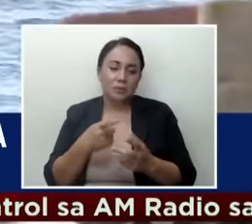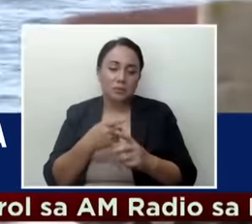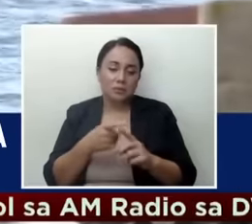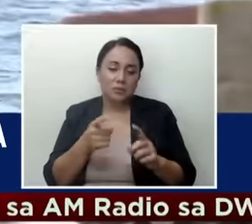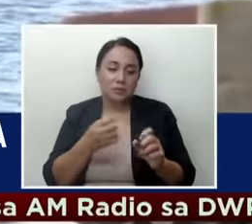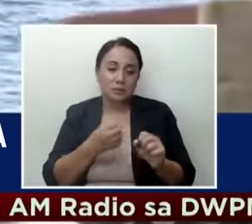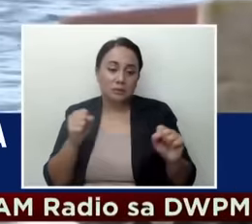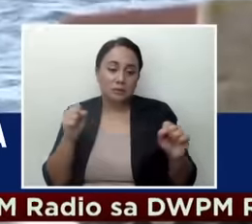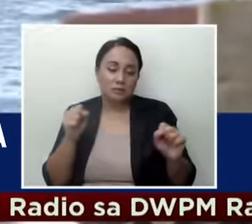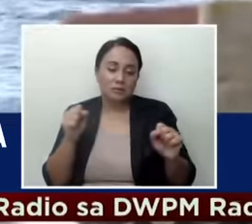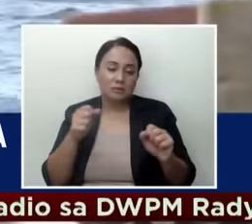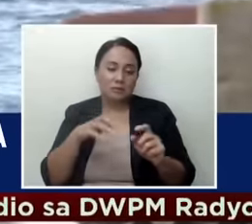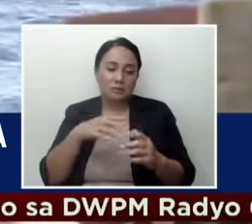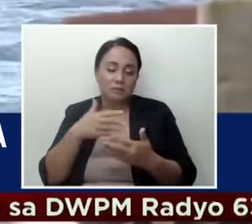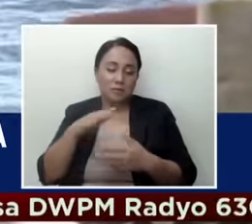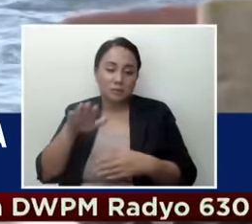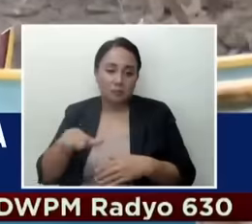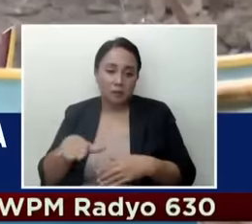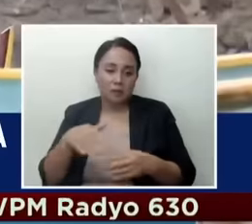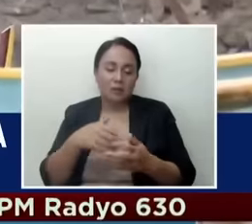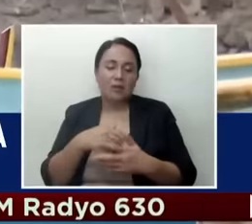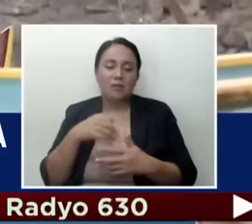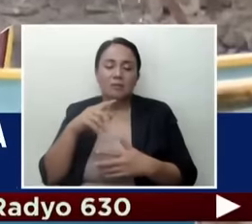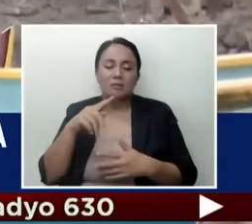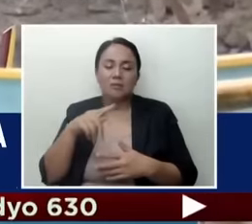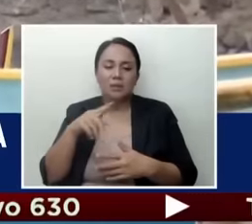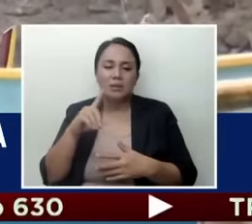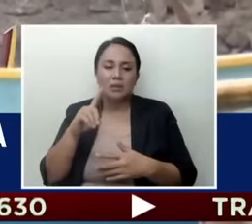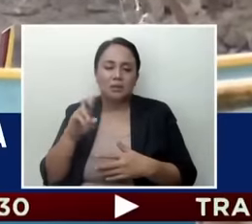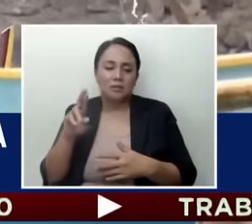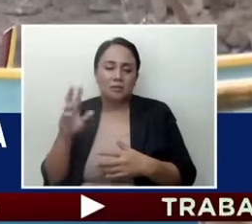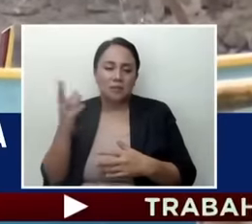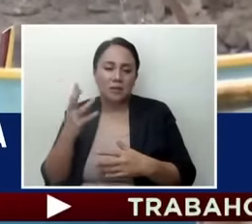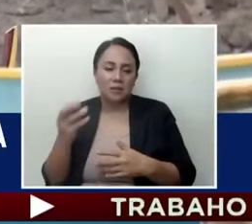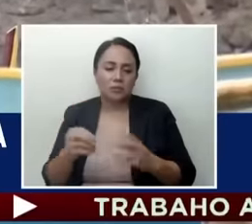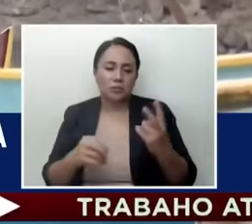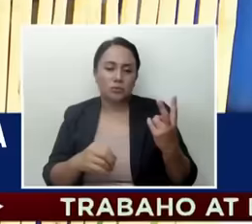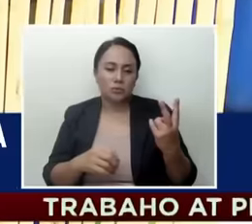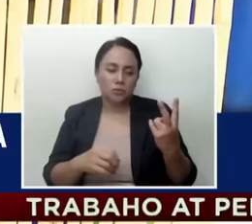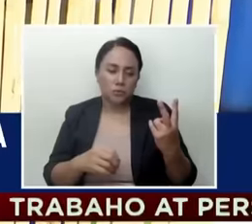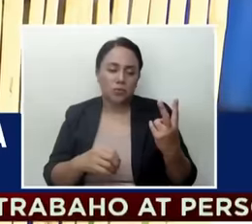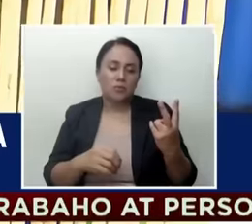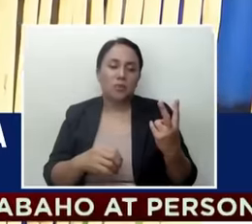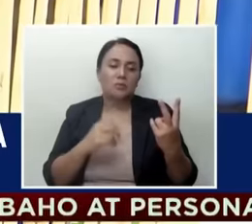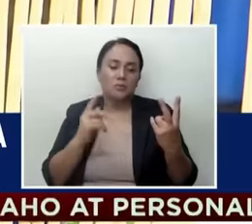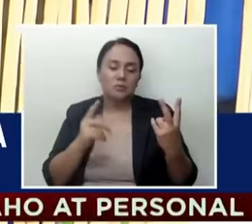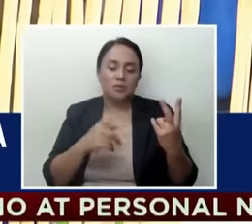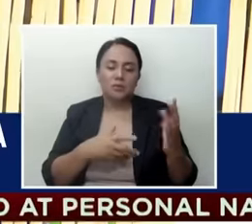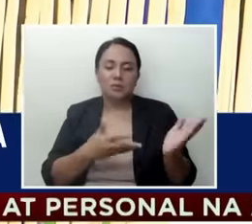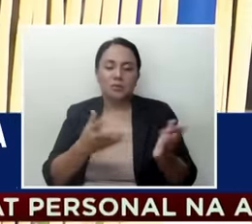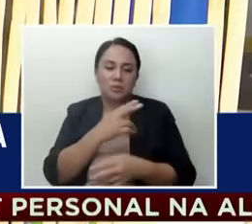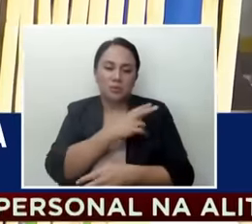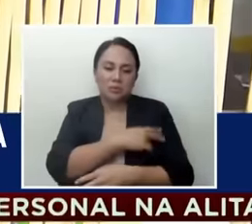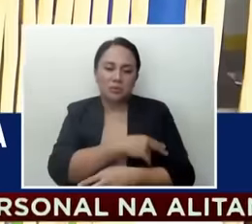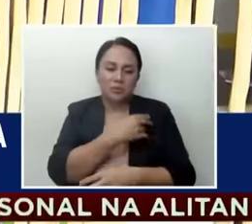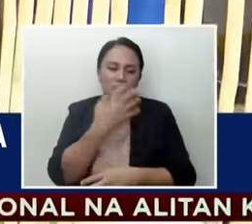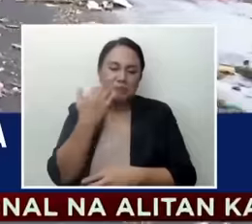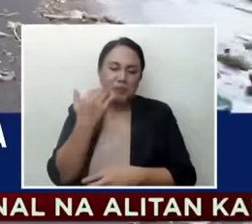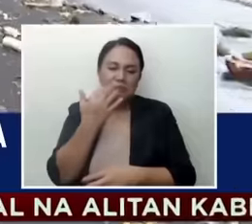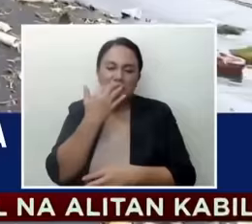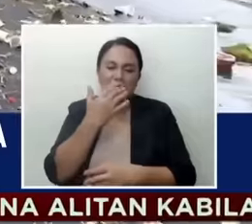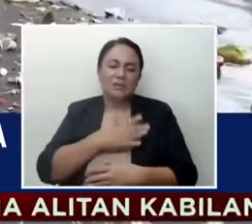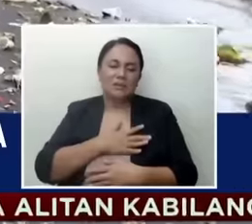bata. Ayon sa Batangas PDRRMO, dalawang residente ang isinugod sa ospital matapos mahirapang